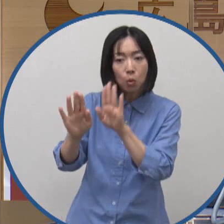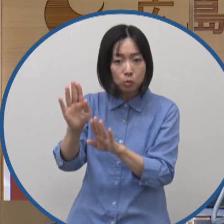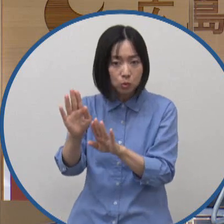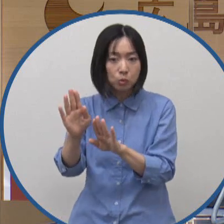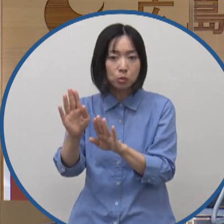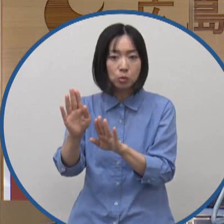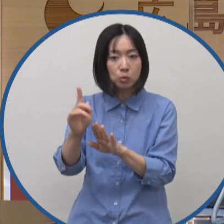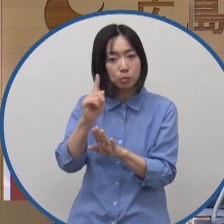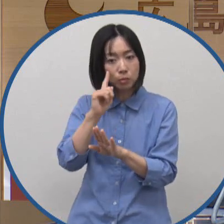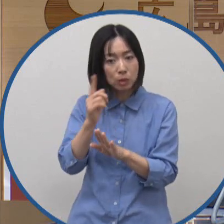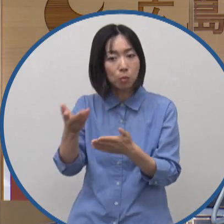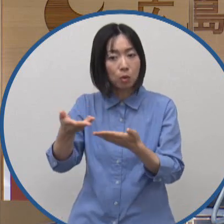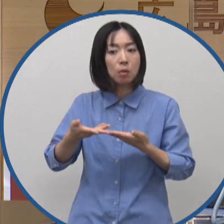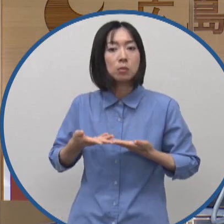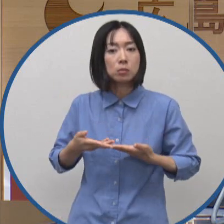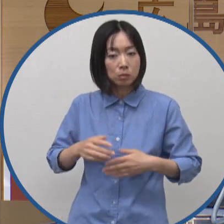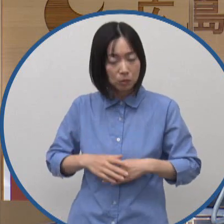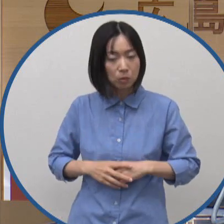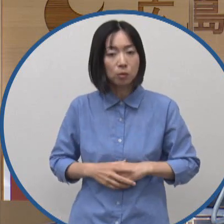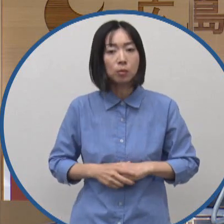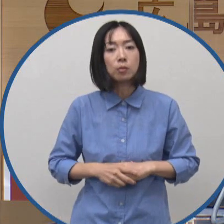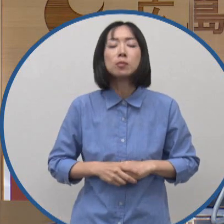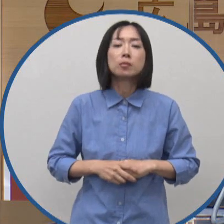ども、やはり、